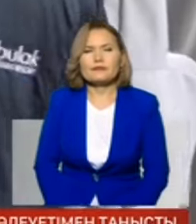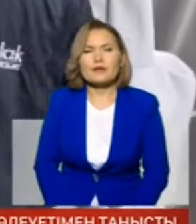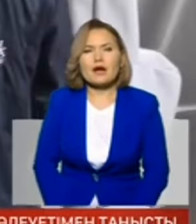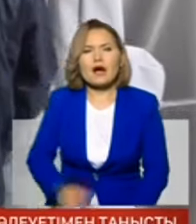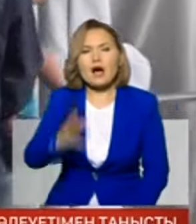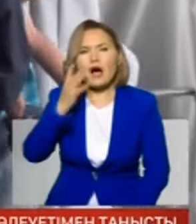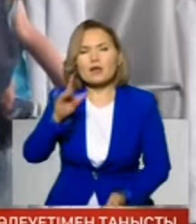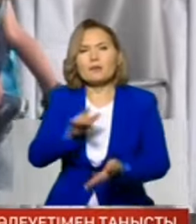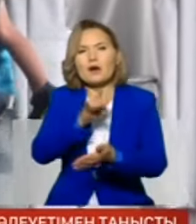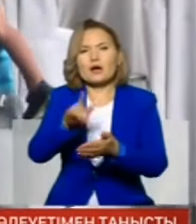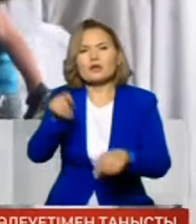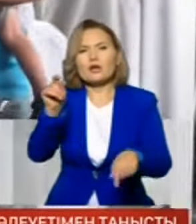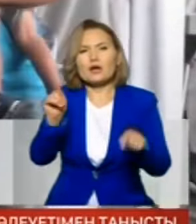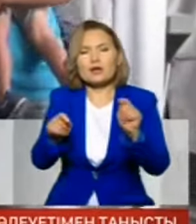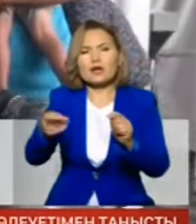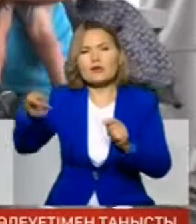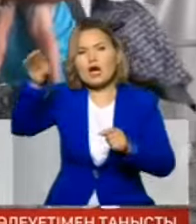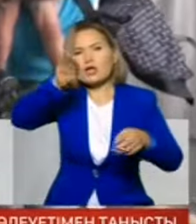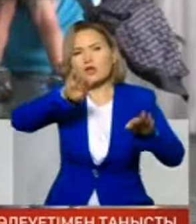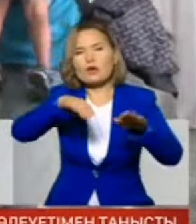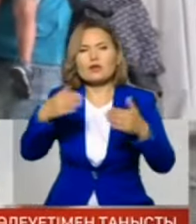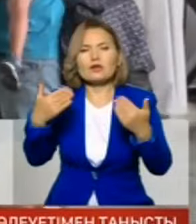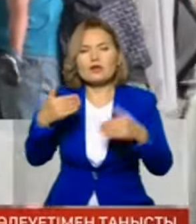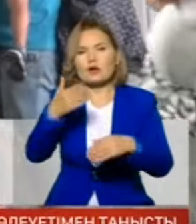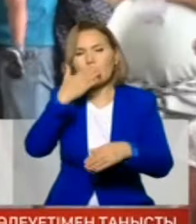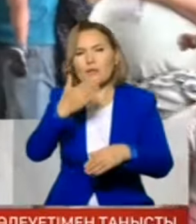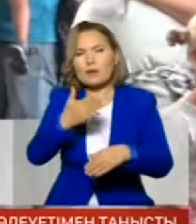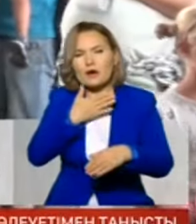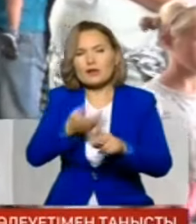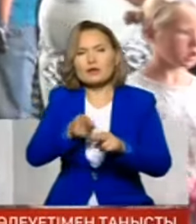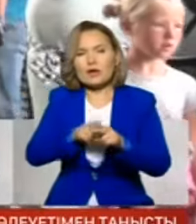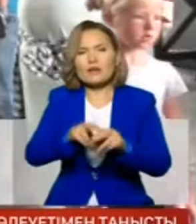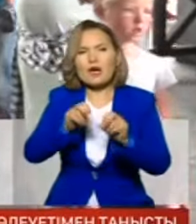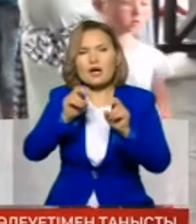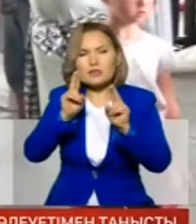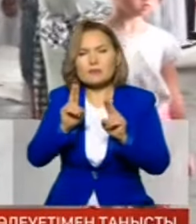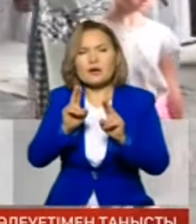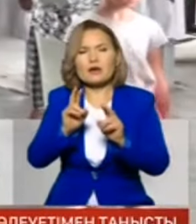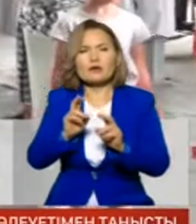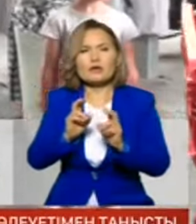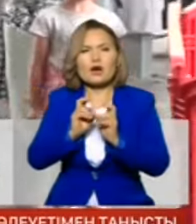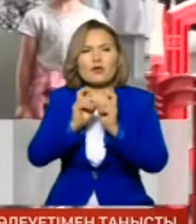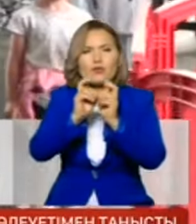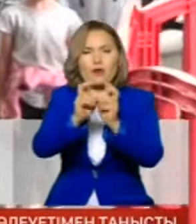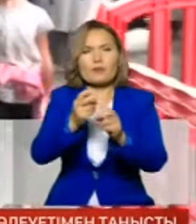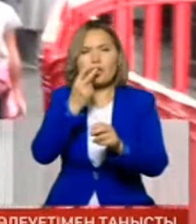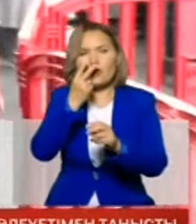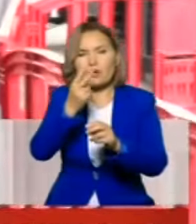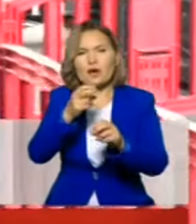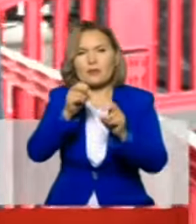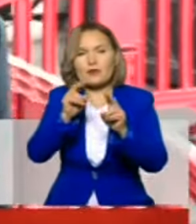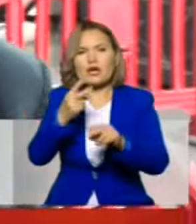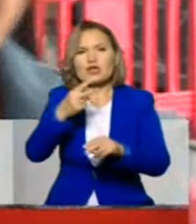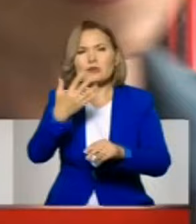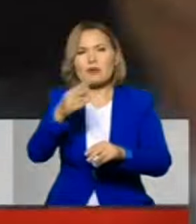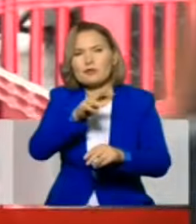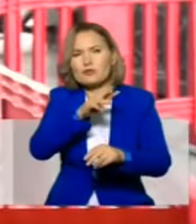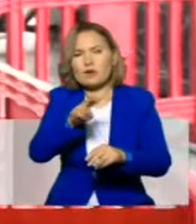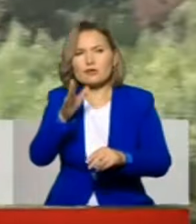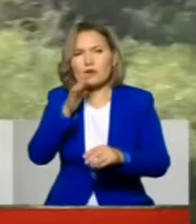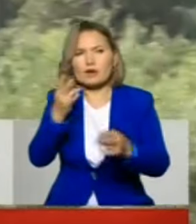Алматыға келушілер тауда демалғанды жөн көреді. Біз қазір Шымбұлаққа аспалы жолмен көтерілетін боламыз. Таудың ең биік нүктесіне көтерілу үшін 25 минут уақыт